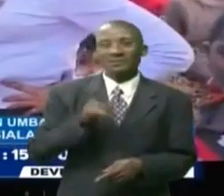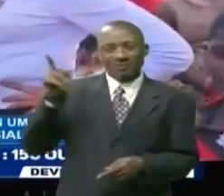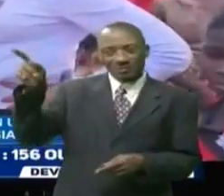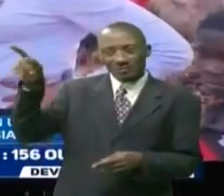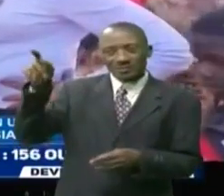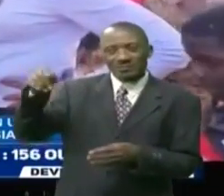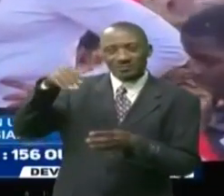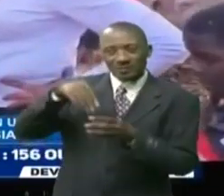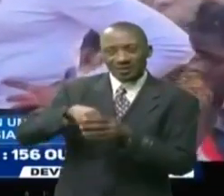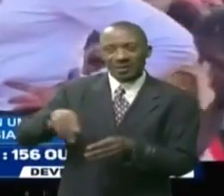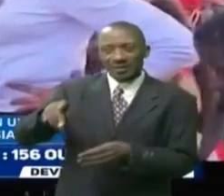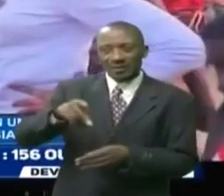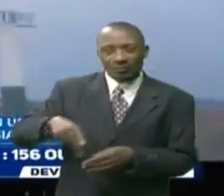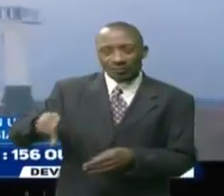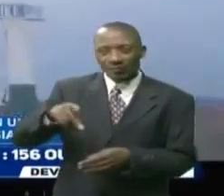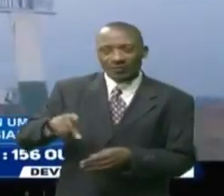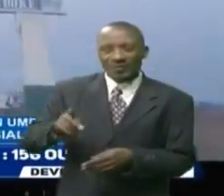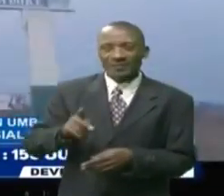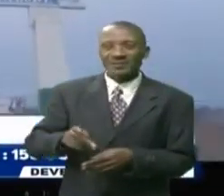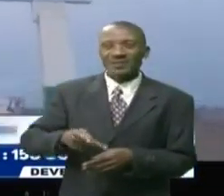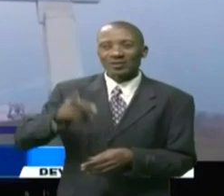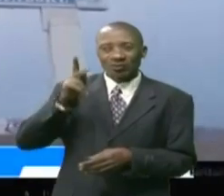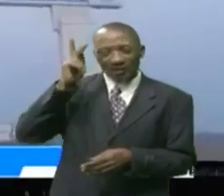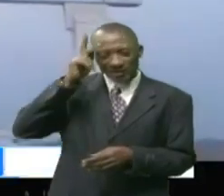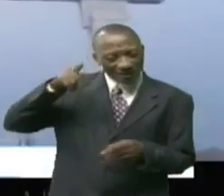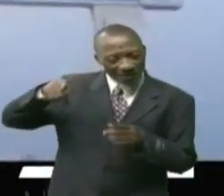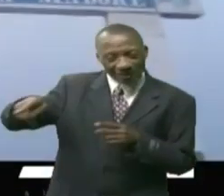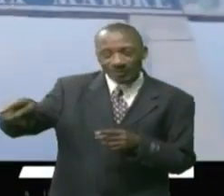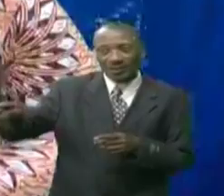que ses femmes, pour les soins de santé de qualité.